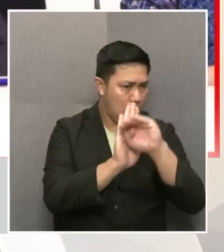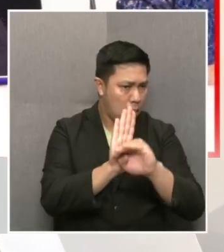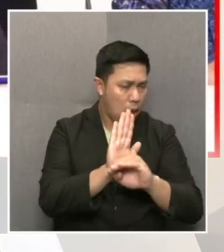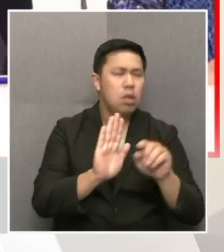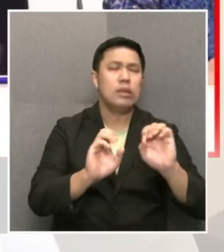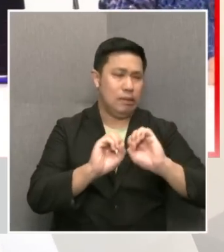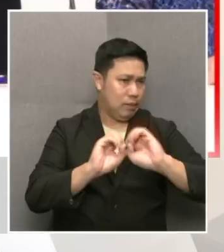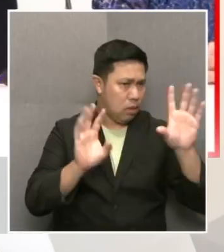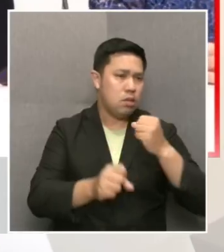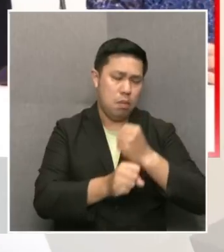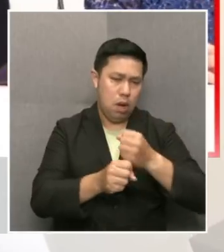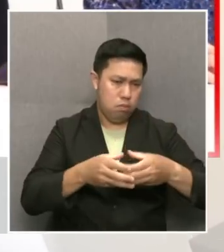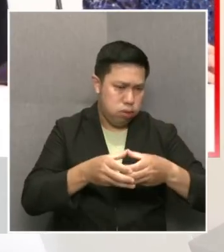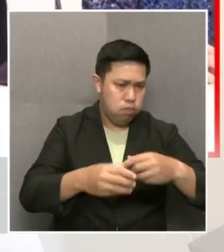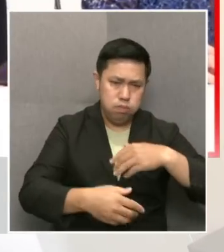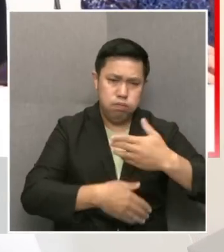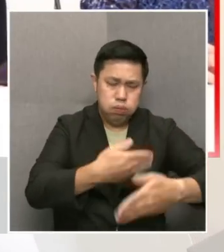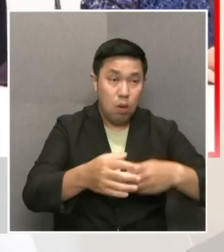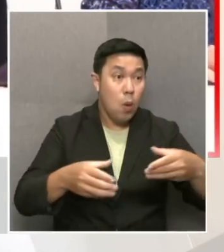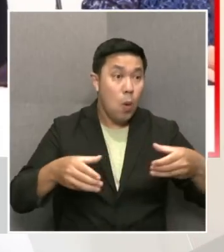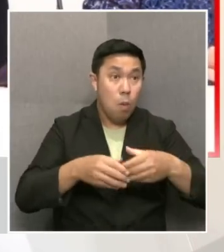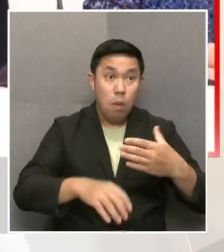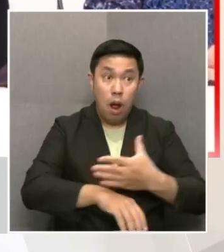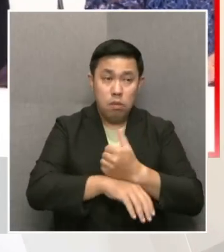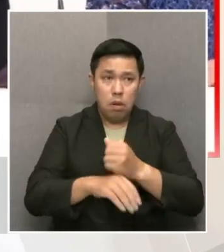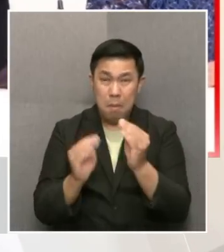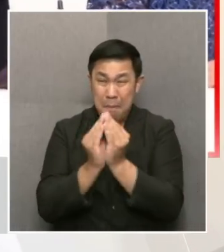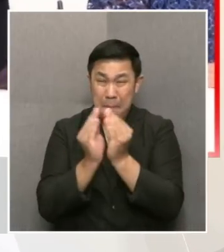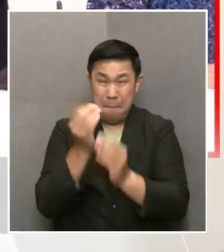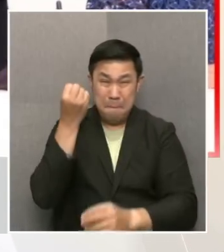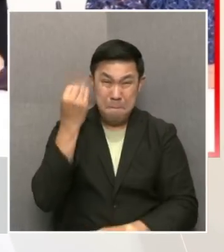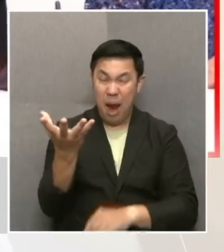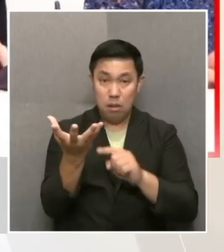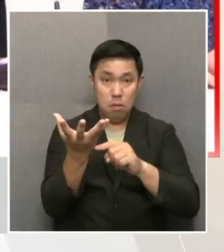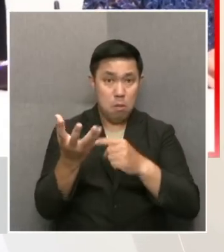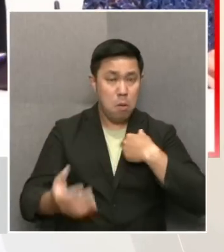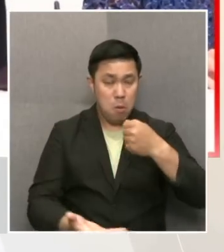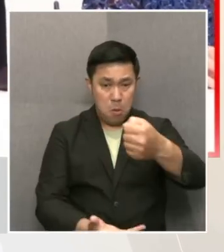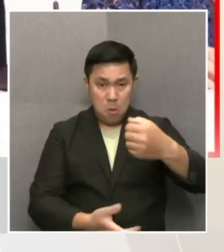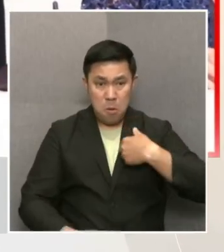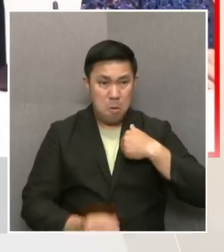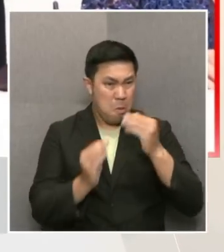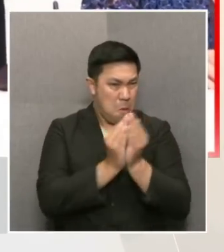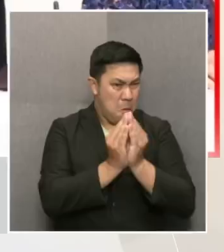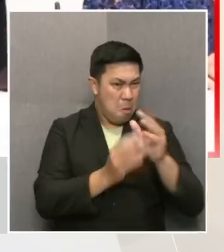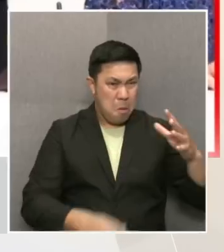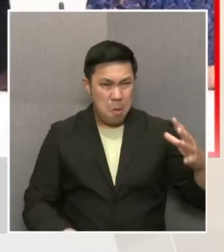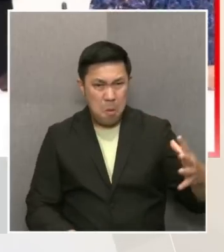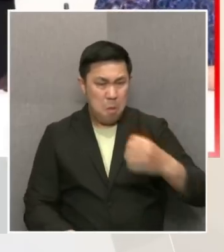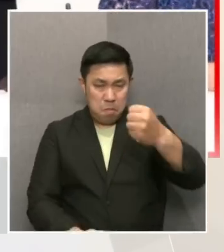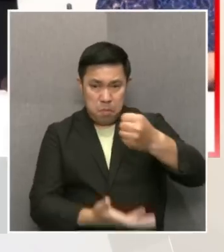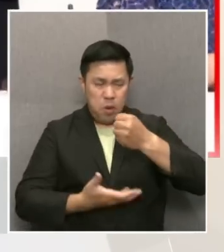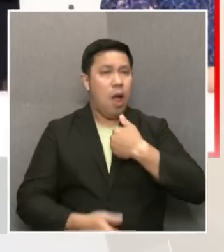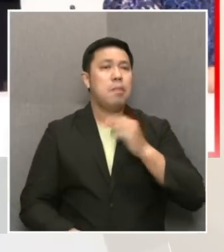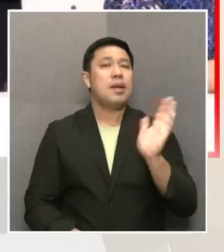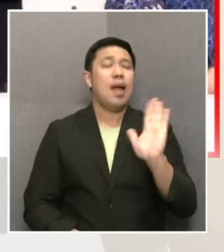ทำงานโดยเฉพาะกับพรรคการเมืองที่ไม่ได้เสียงส่วนใหญ่ทั้งหมดที่จะเป็นพรรคเดียวในการดำเนินการทาง